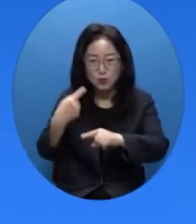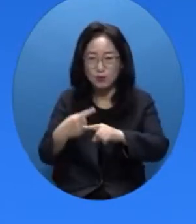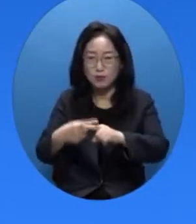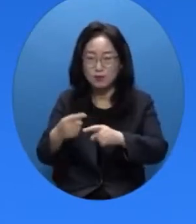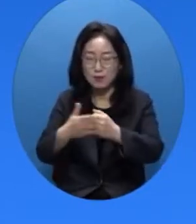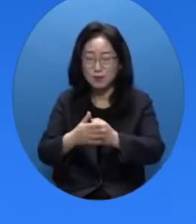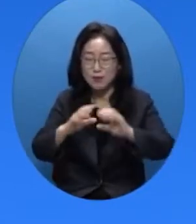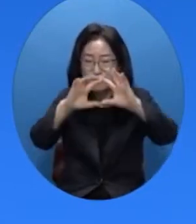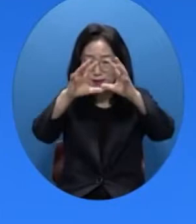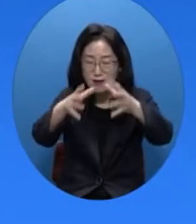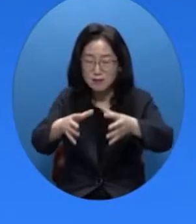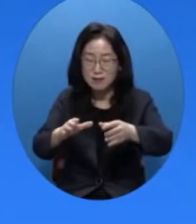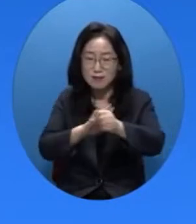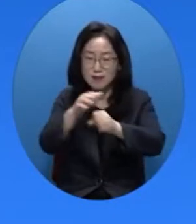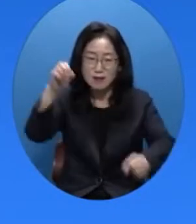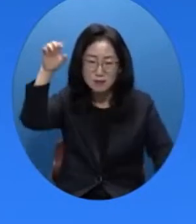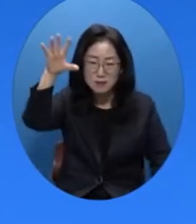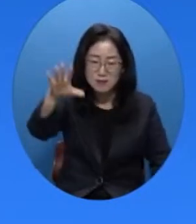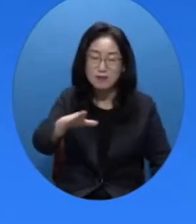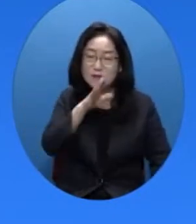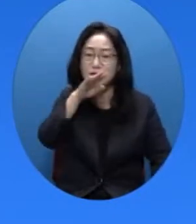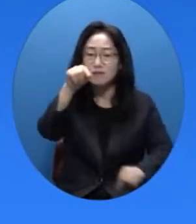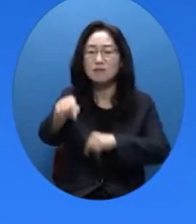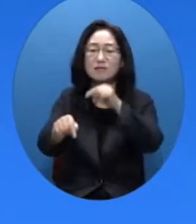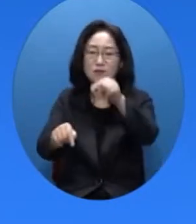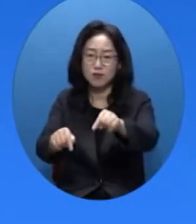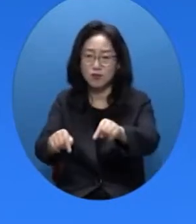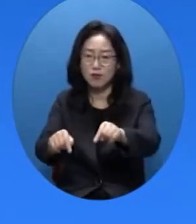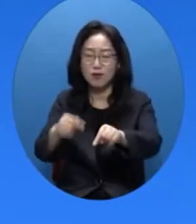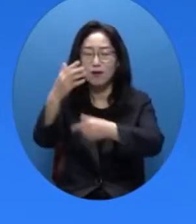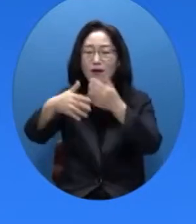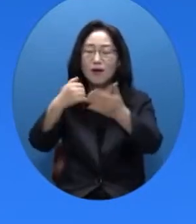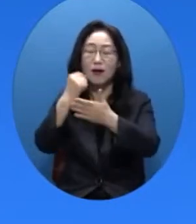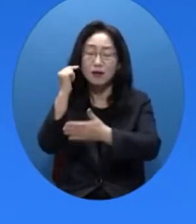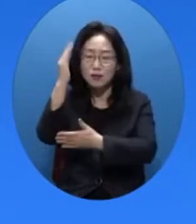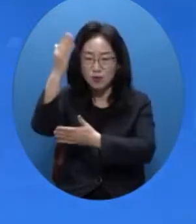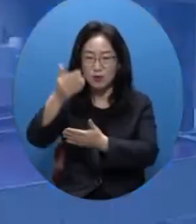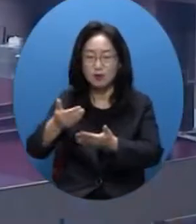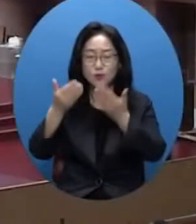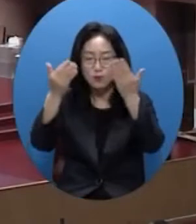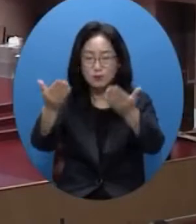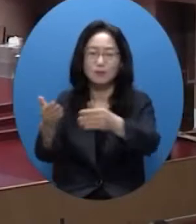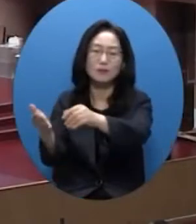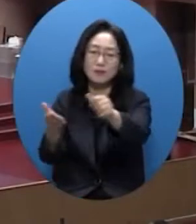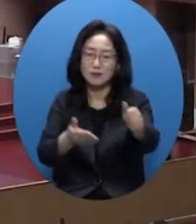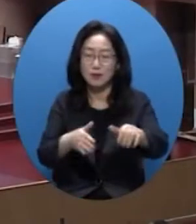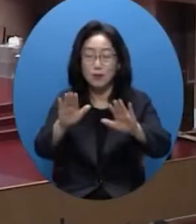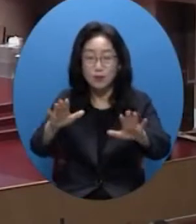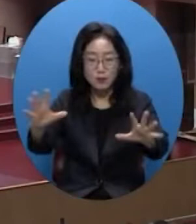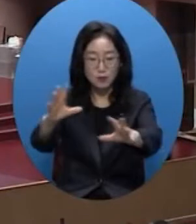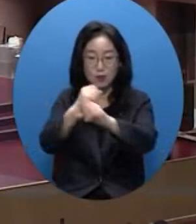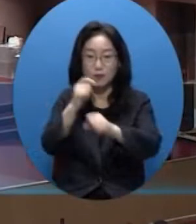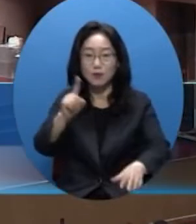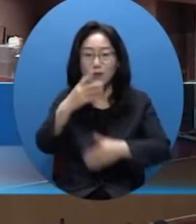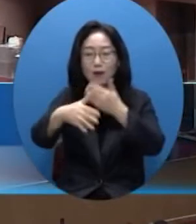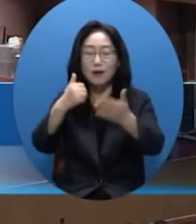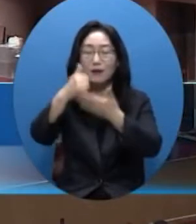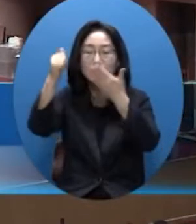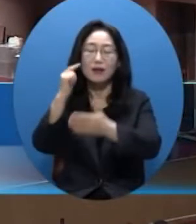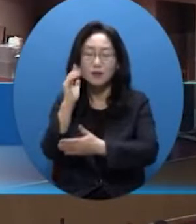빛을 바라고 사람이 참으로 하나님께 영광 돌리는 삶을 살아야 합니다 오늘의 결론은 우리가 하나님께 영광돌리는 삶을